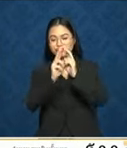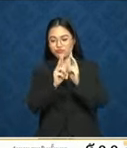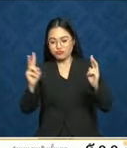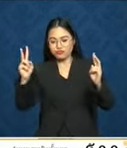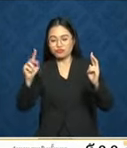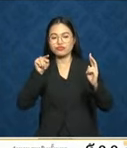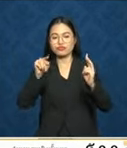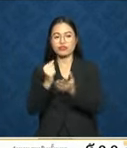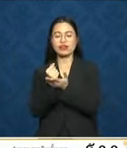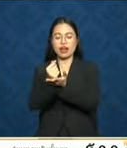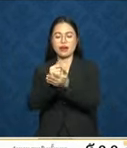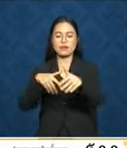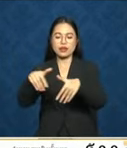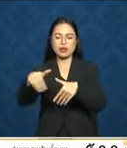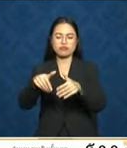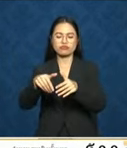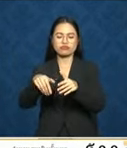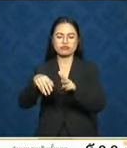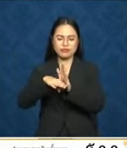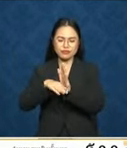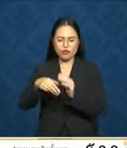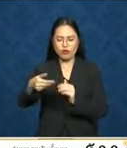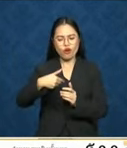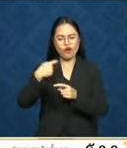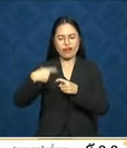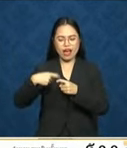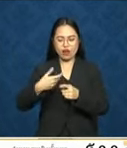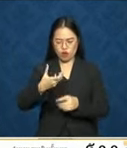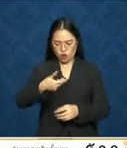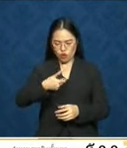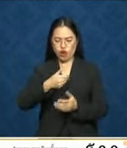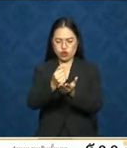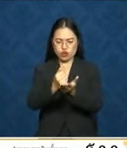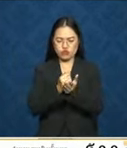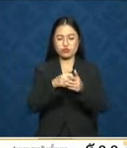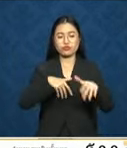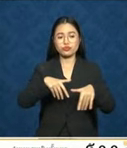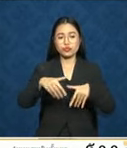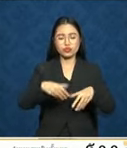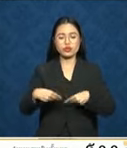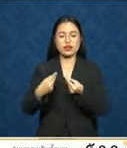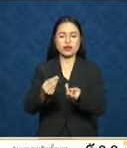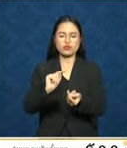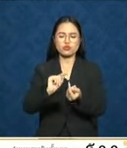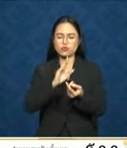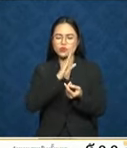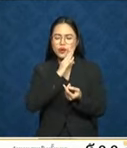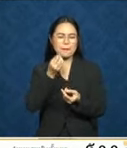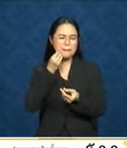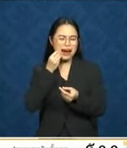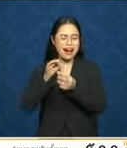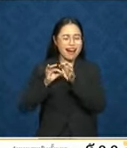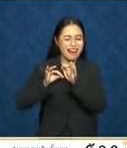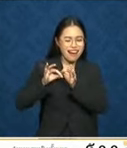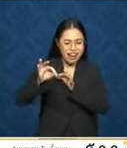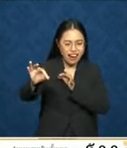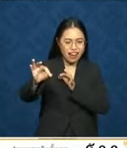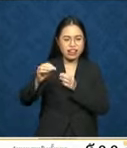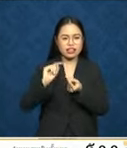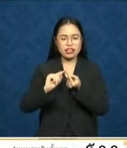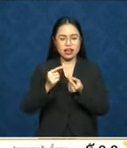ที่สำคัญค่ะการไฟฟ้าต้องอำนวยความสะดวกให้พี่น้องประชาชนโดยเฉพาะเขตพื้นที่ชนบทโดยเฉพาะเขตพื้นที่ของดิฉันค่ะอำเ